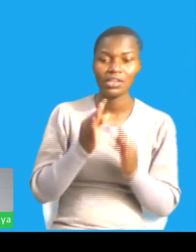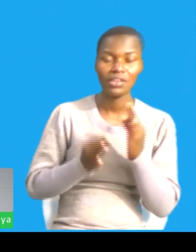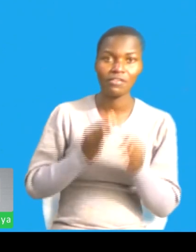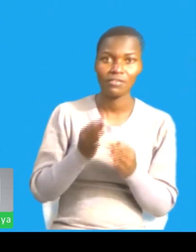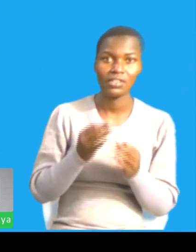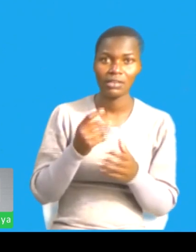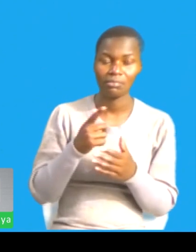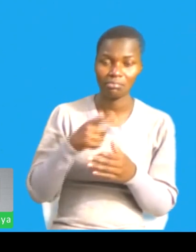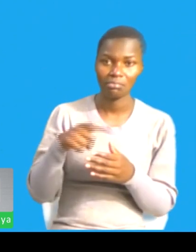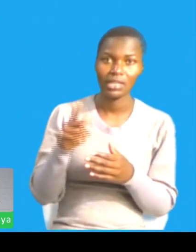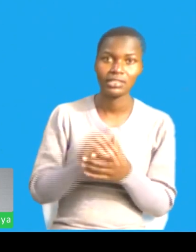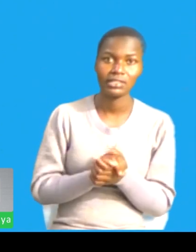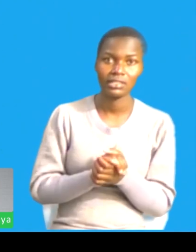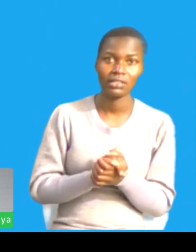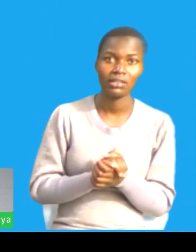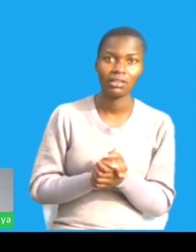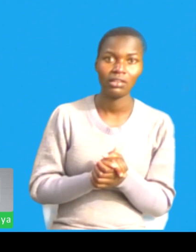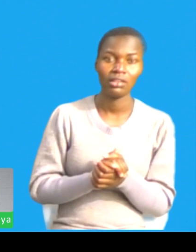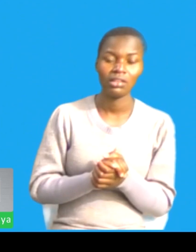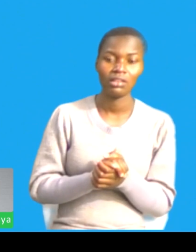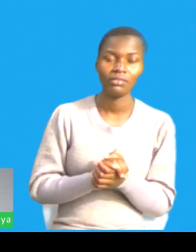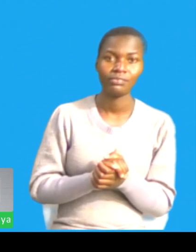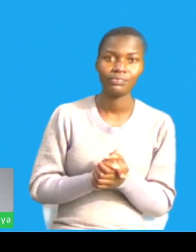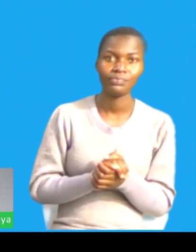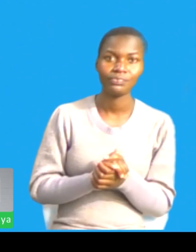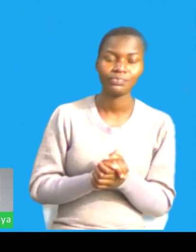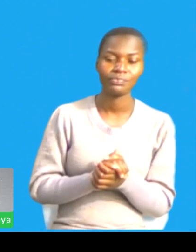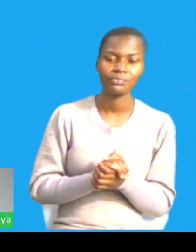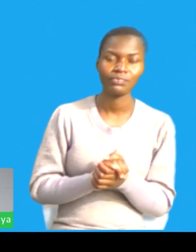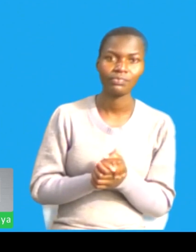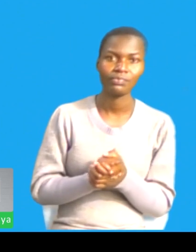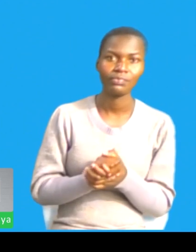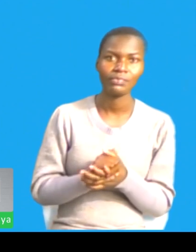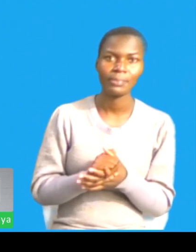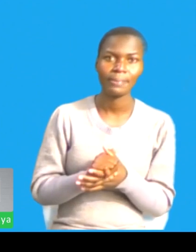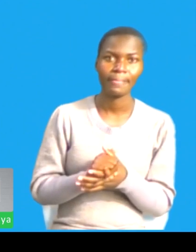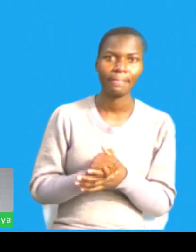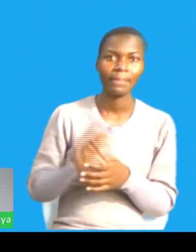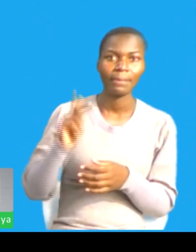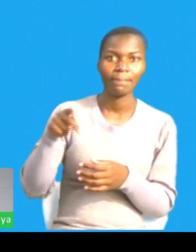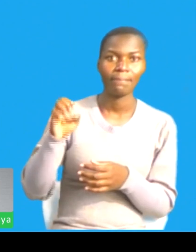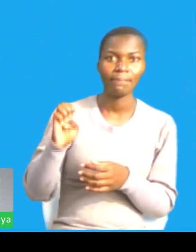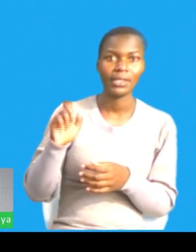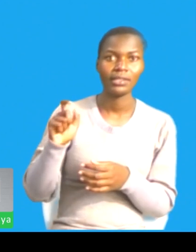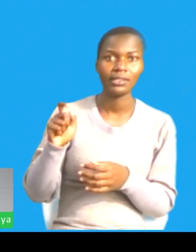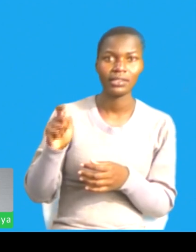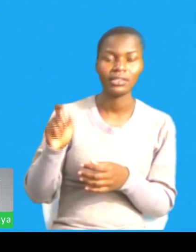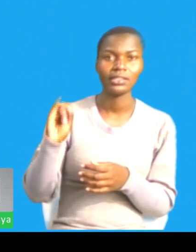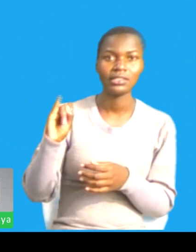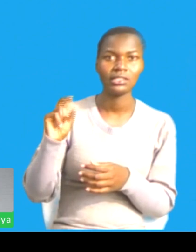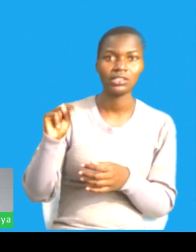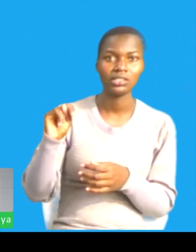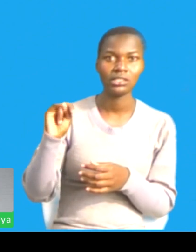see any of them pushing some of these things, Jonah. Hiyo petition, ukitaka kupeleka petition bunge, it says